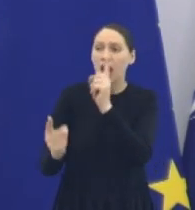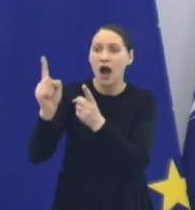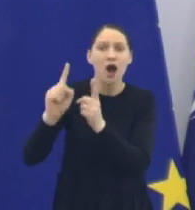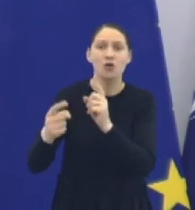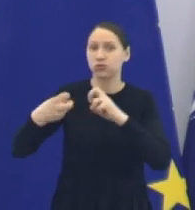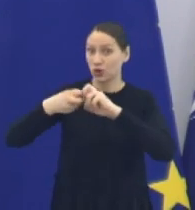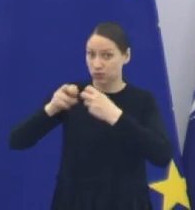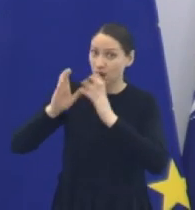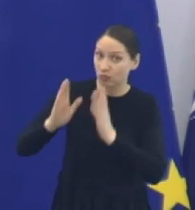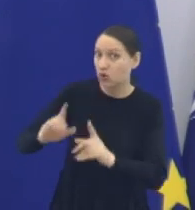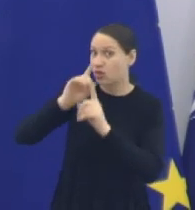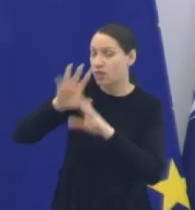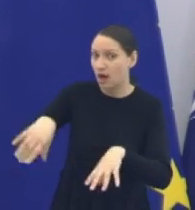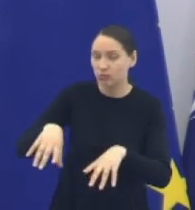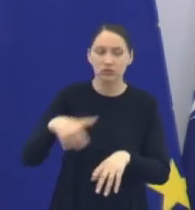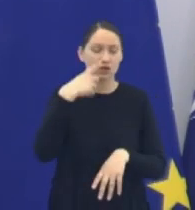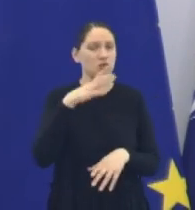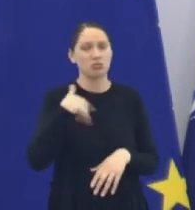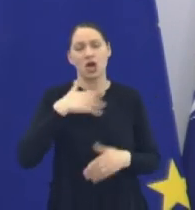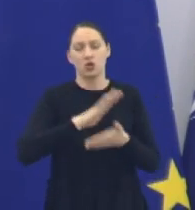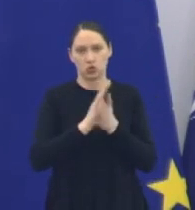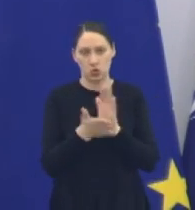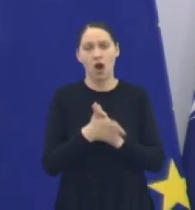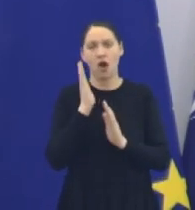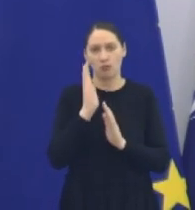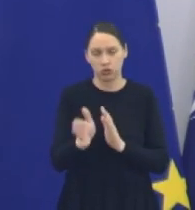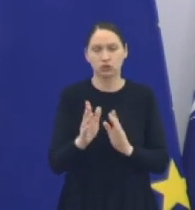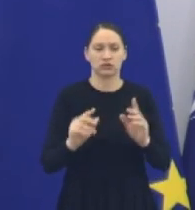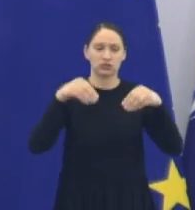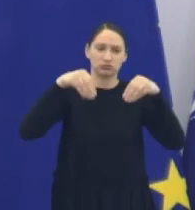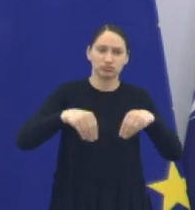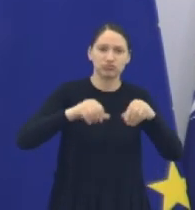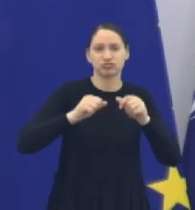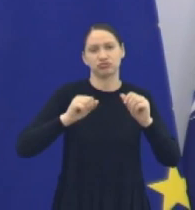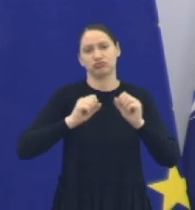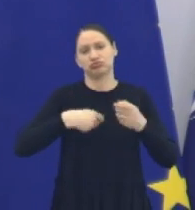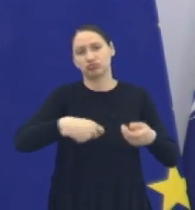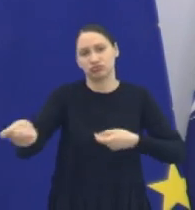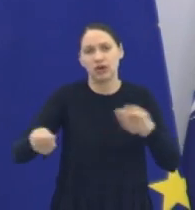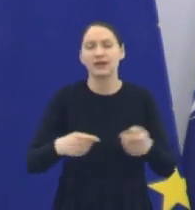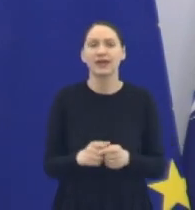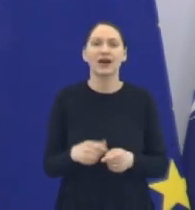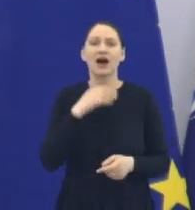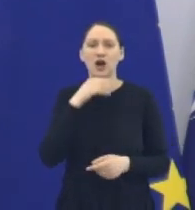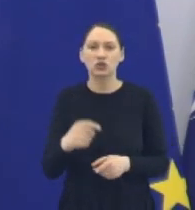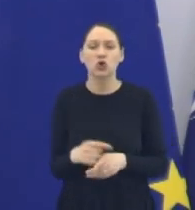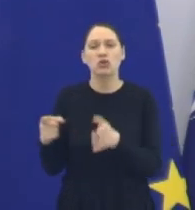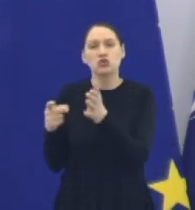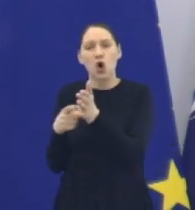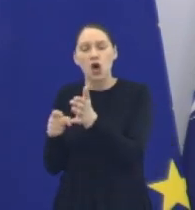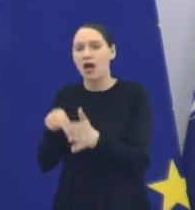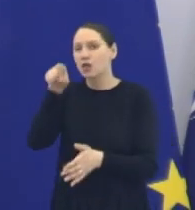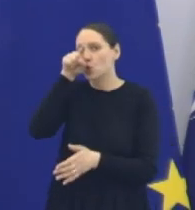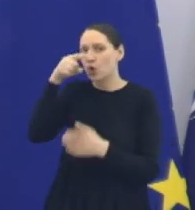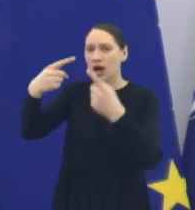vykdo visur rengimosi naujam žemės ūkio sezonui darbus, išskyrus Donecko ir Luhansko sritis,